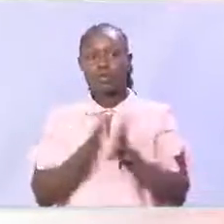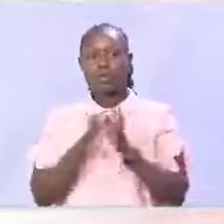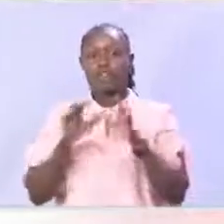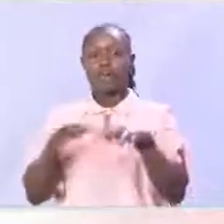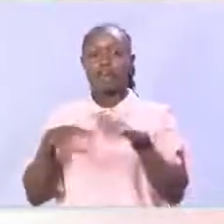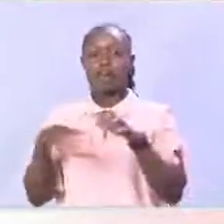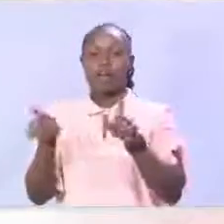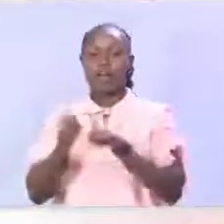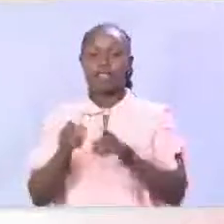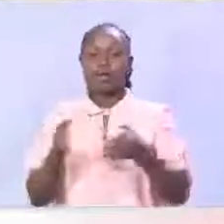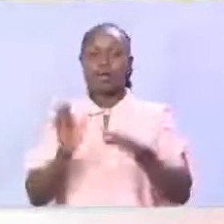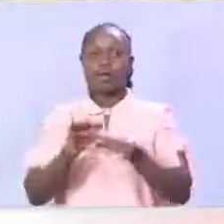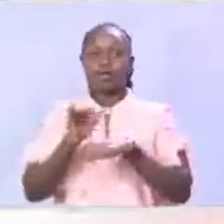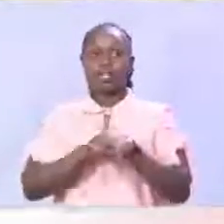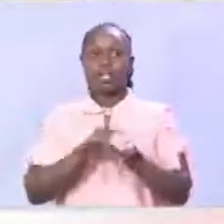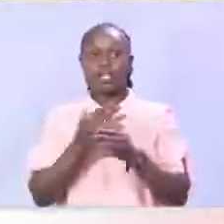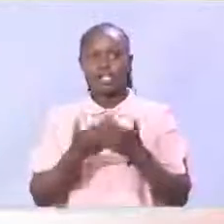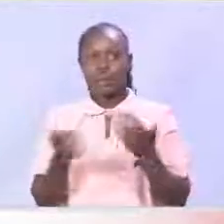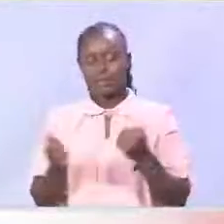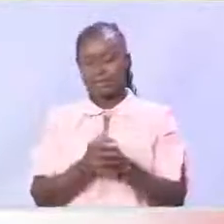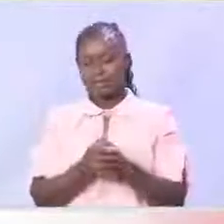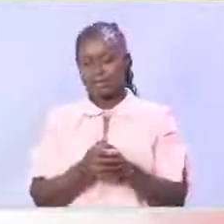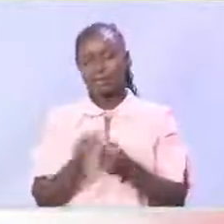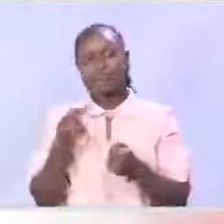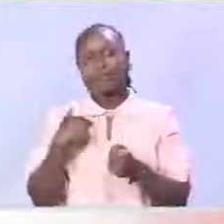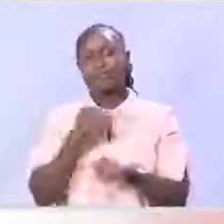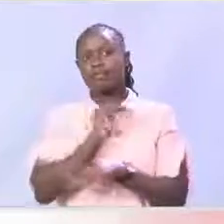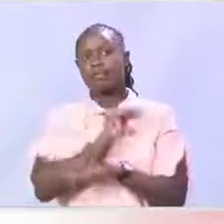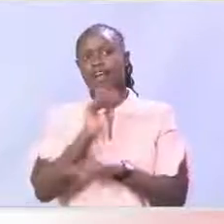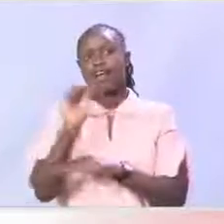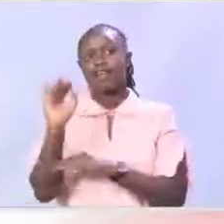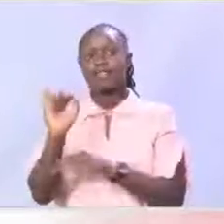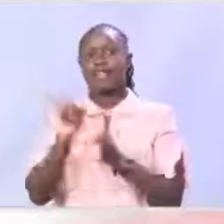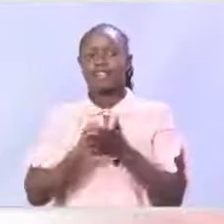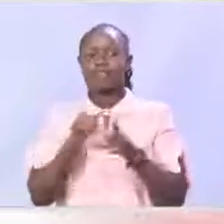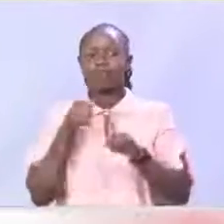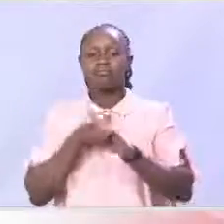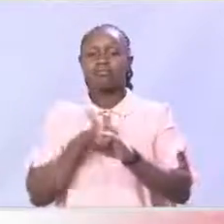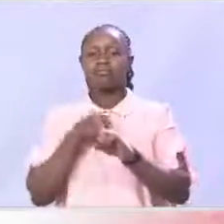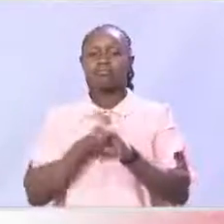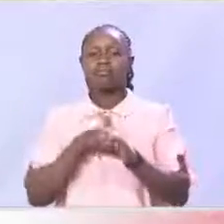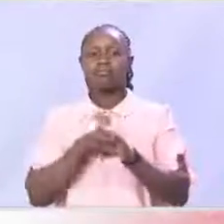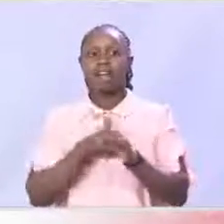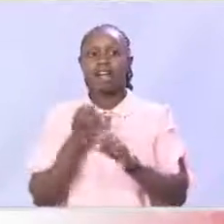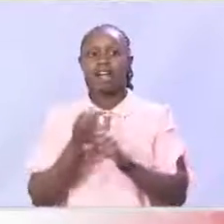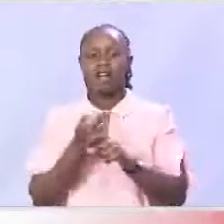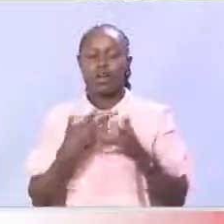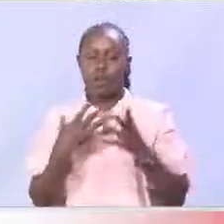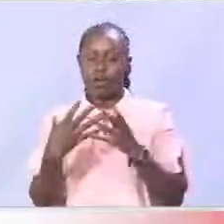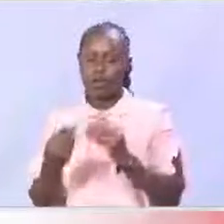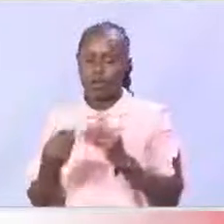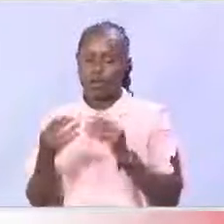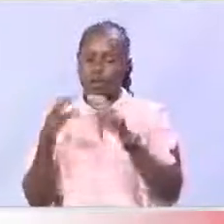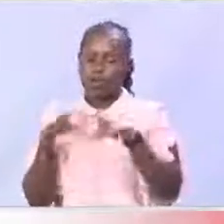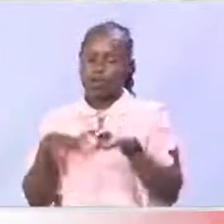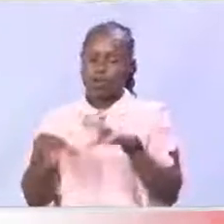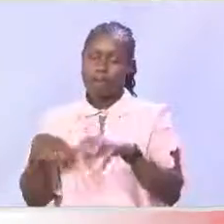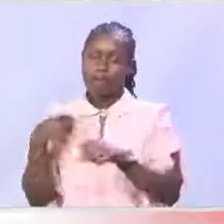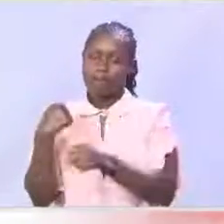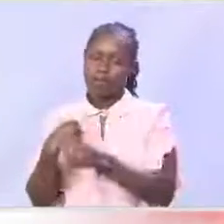njia ya kutafuta mapato. Sikae bure vijana. Jaribu, jitahidi, nenda shambani, pambana na hiyo